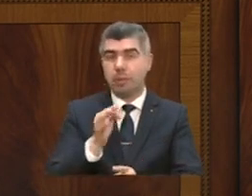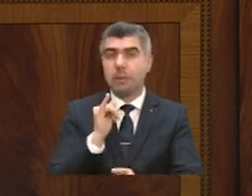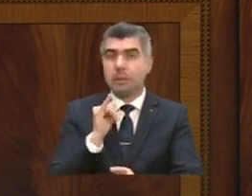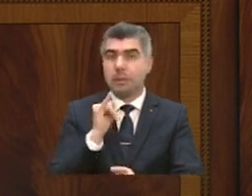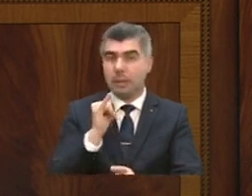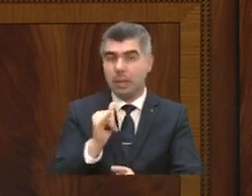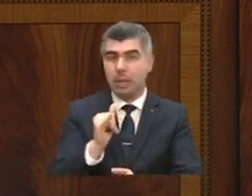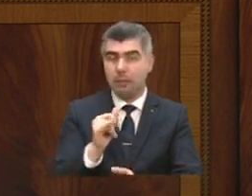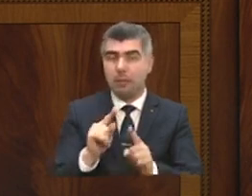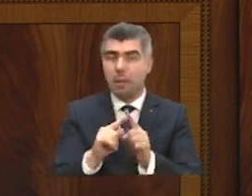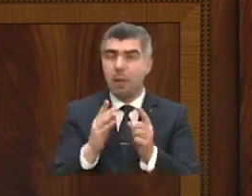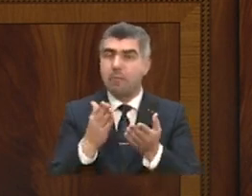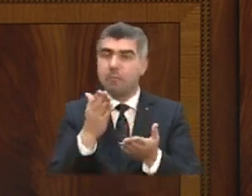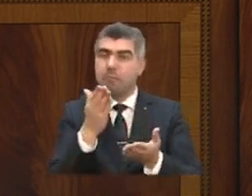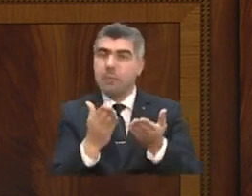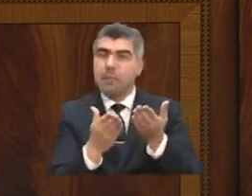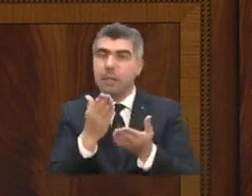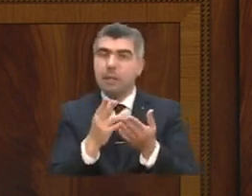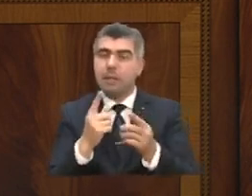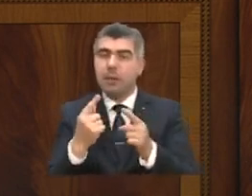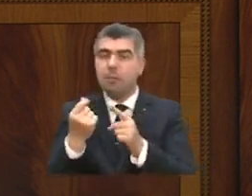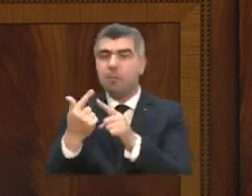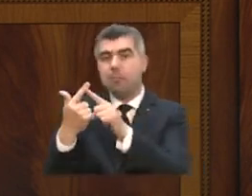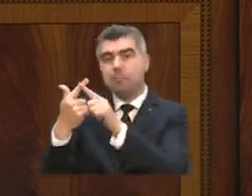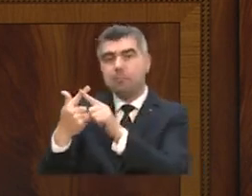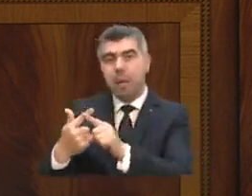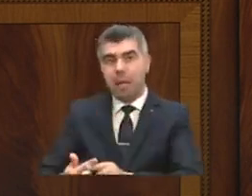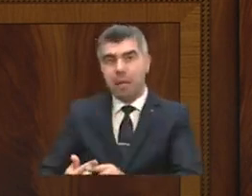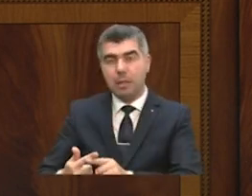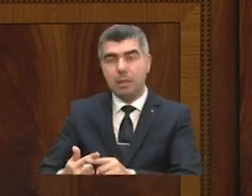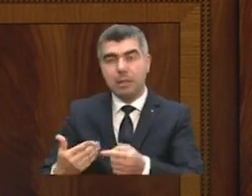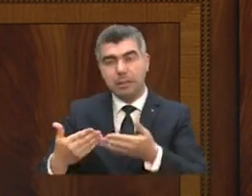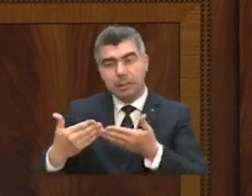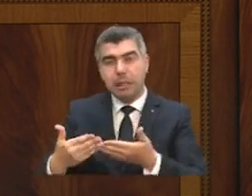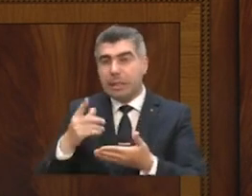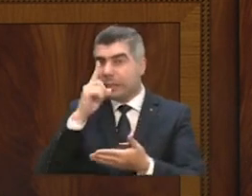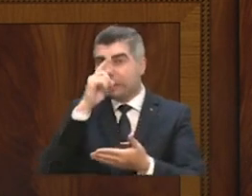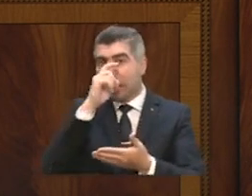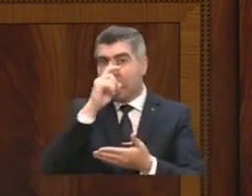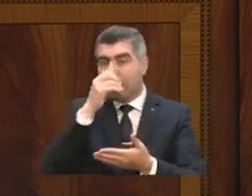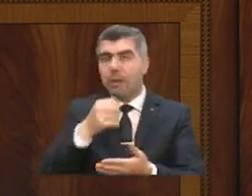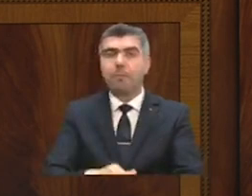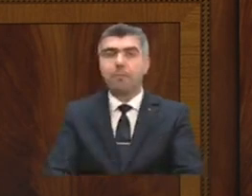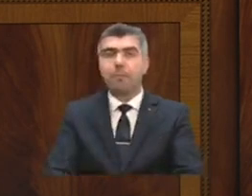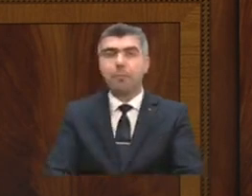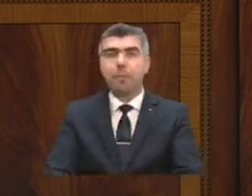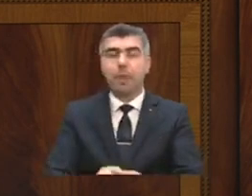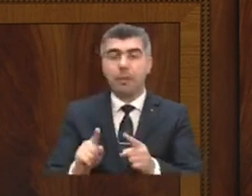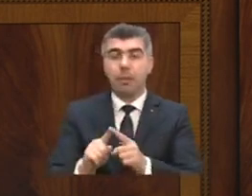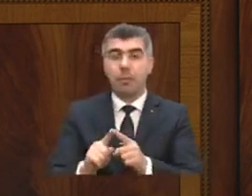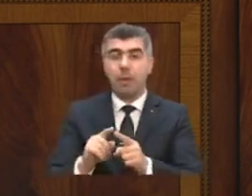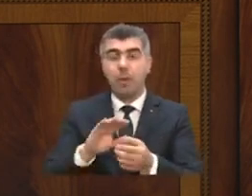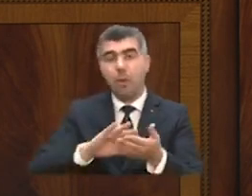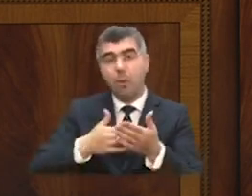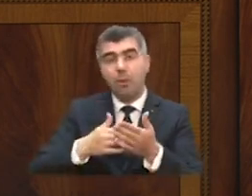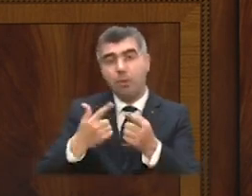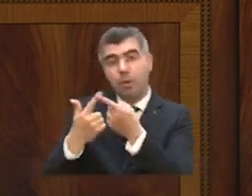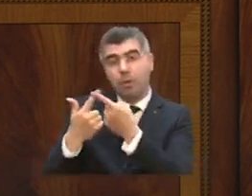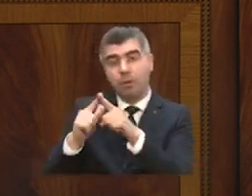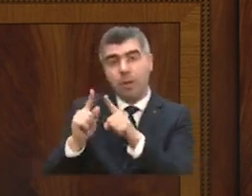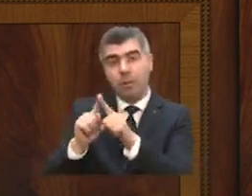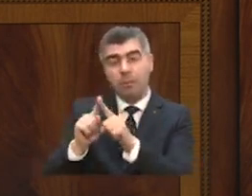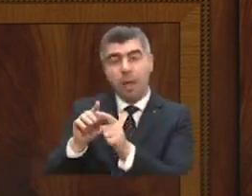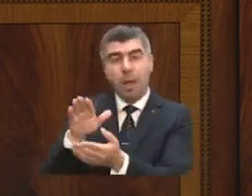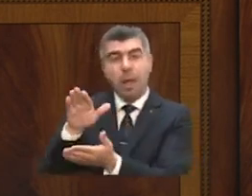استدامة توازناتنا المالية في ظل هذه الظرفية الصعبة، هو حفاظ بلادنا على تصنيفها